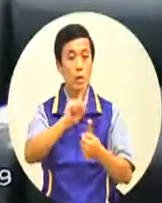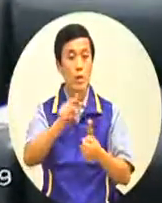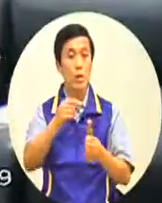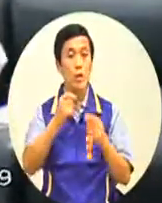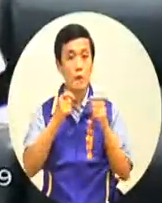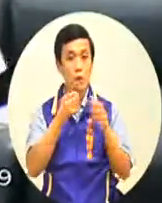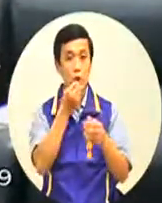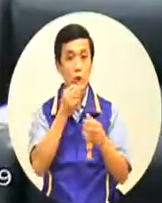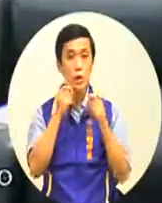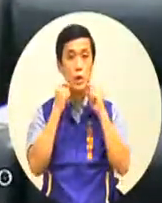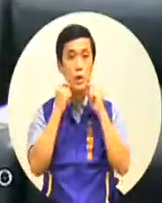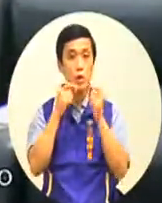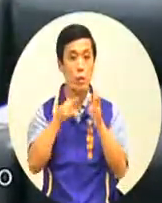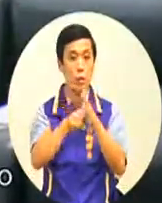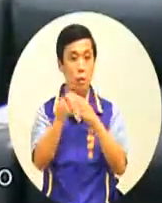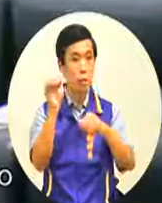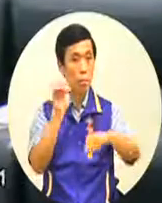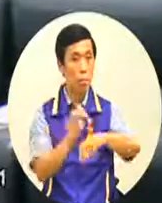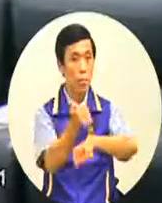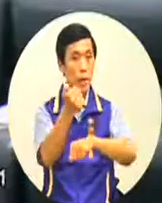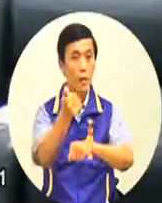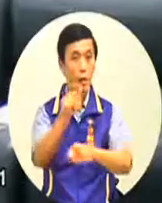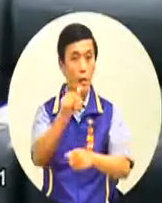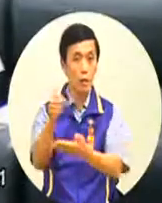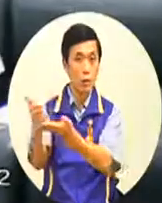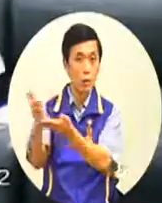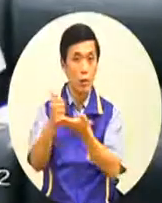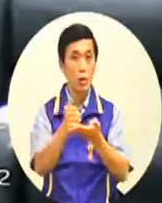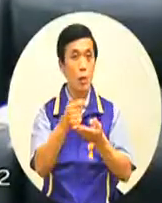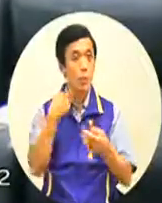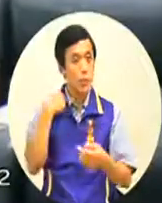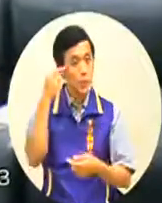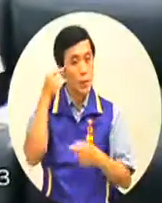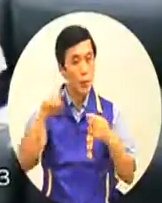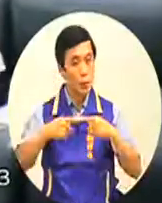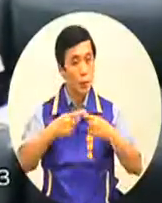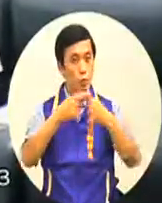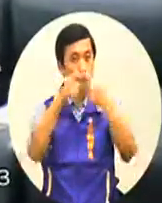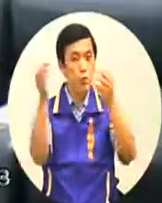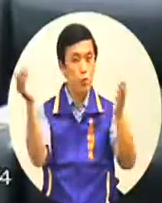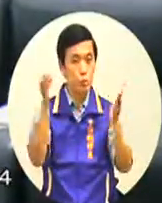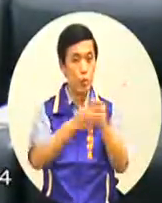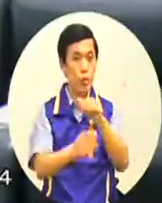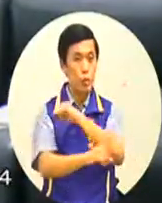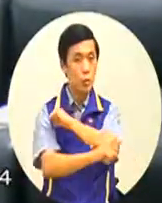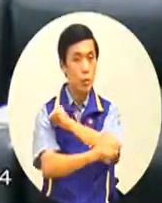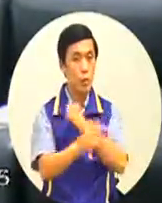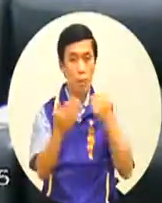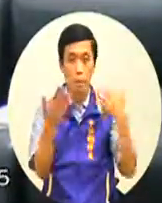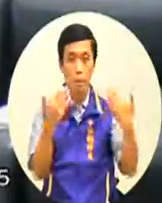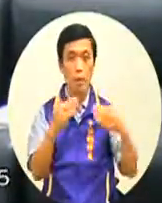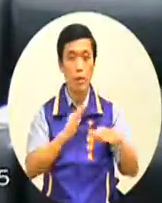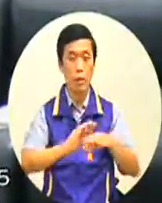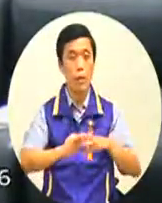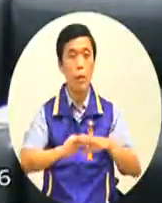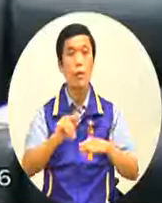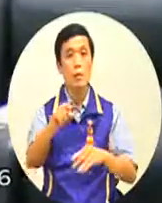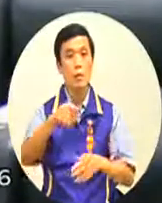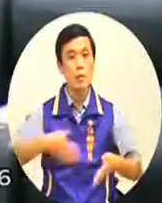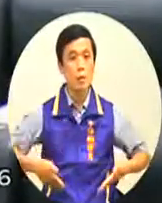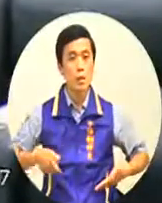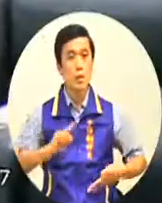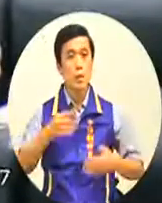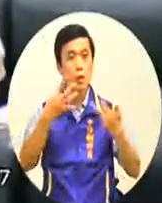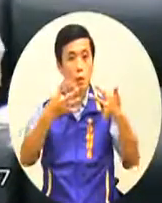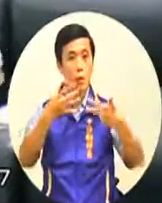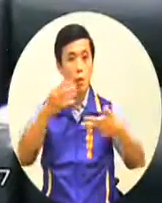正式的开，我相信市民真理越辩越明，打开公我清澈嘛。那第一个在急什么？礼拜四晚上